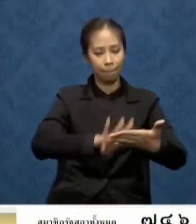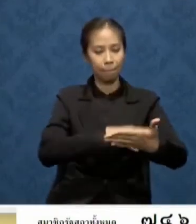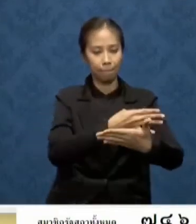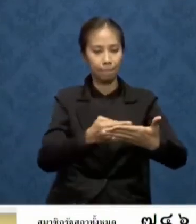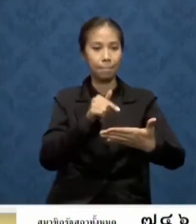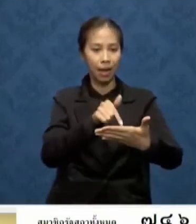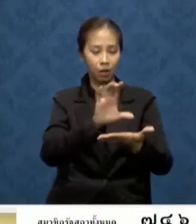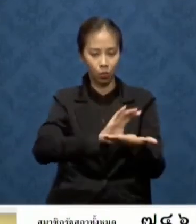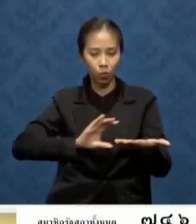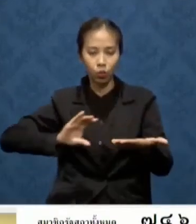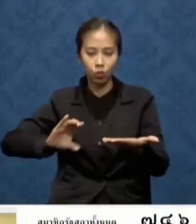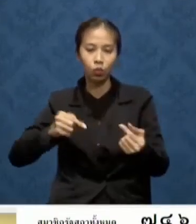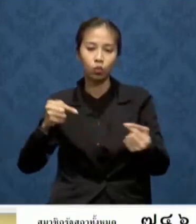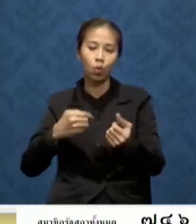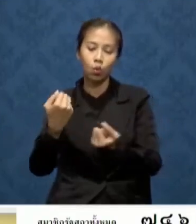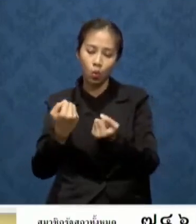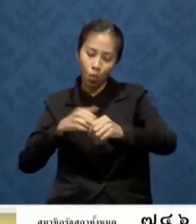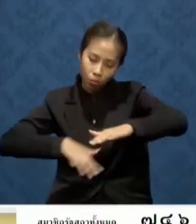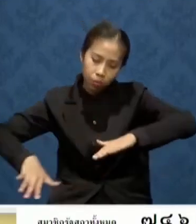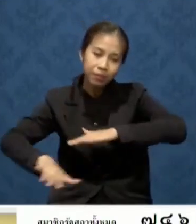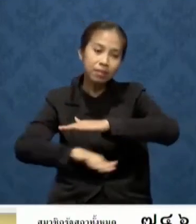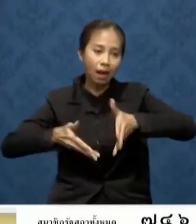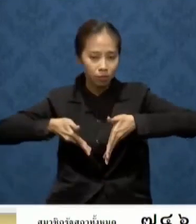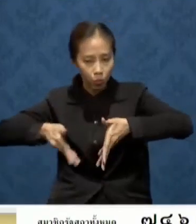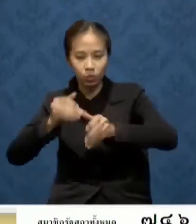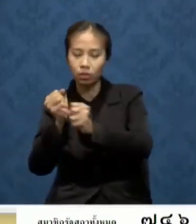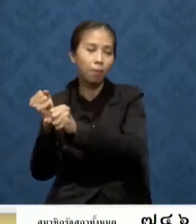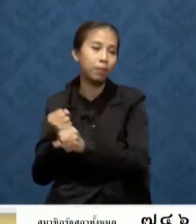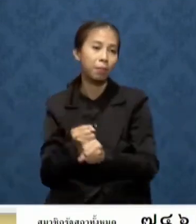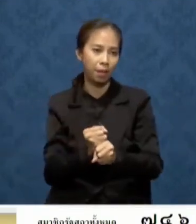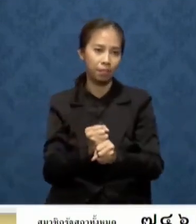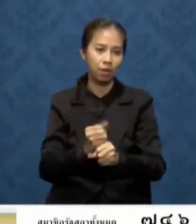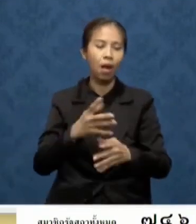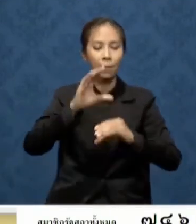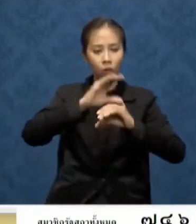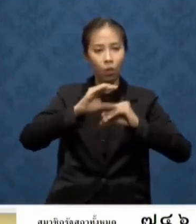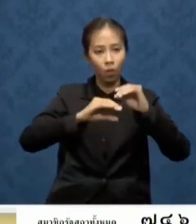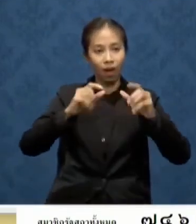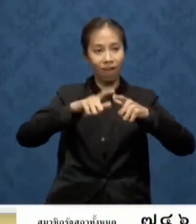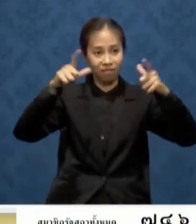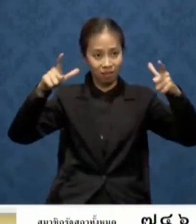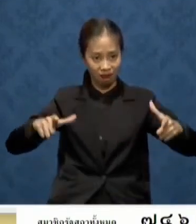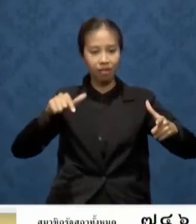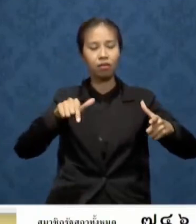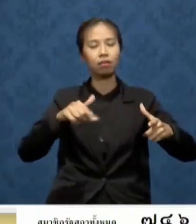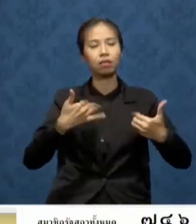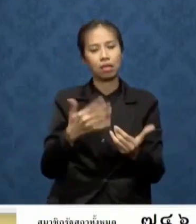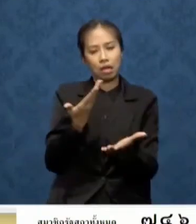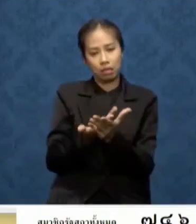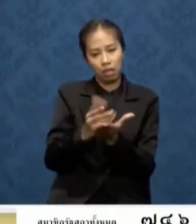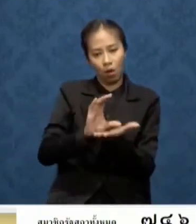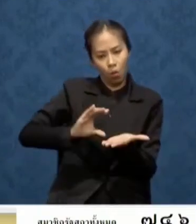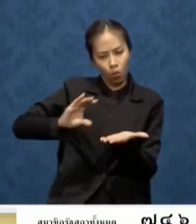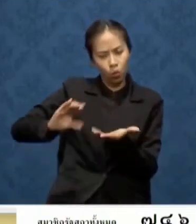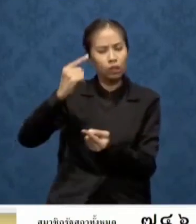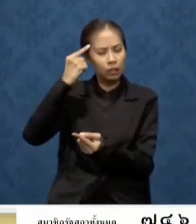การลงทุนโครงสร้างพื้นฐานขนาดใหญ่ใหญ่ที่สุดตั้แต่มีประเทศไยมาูลค่าการลงทุนรวมที่ทานฝั